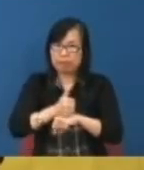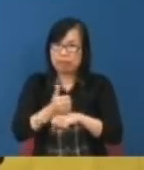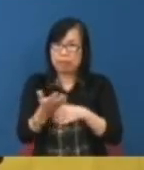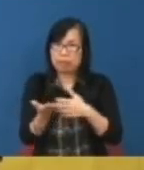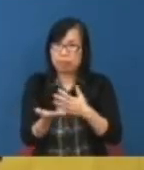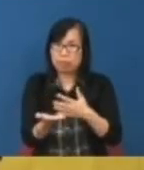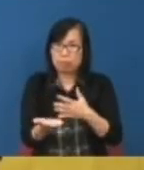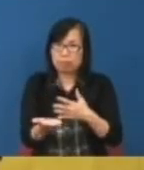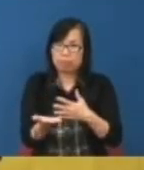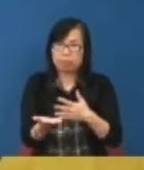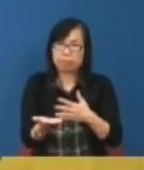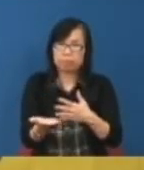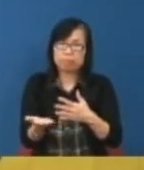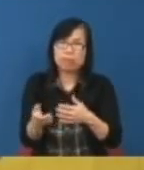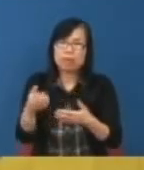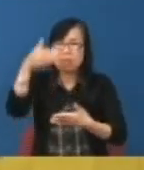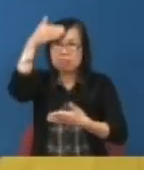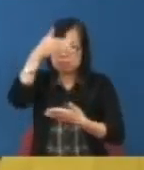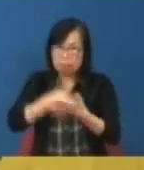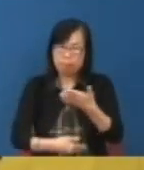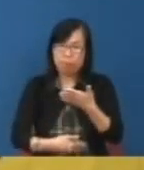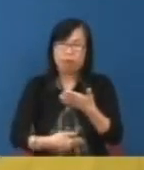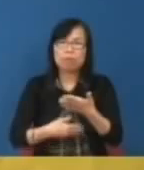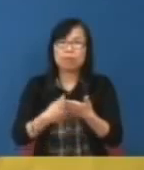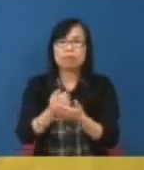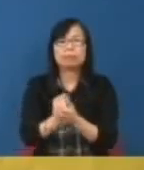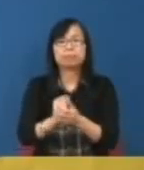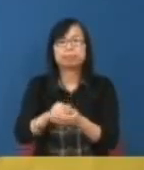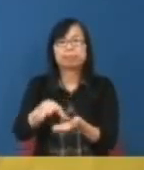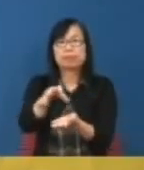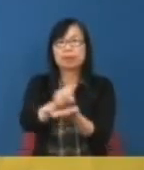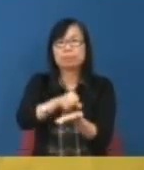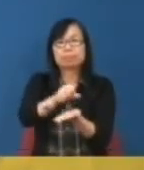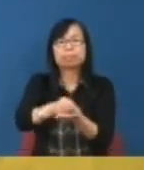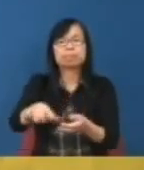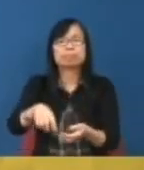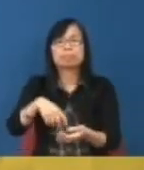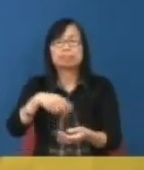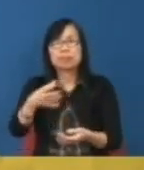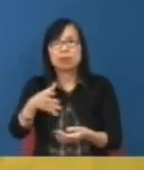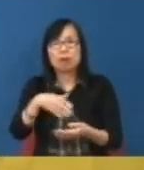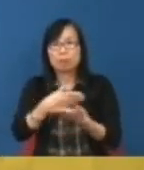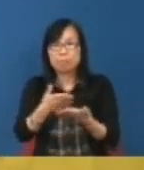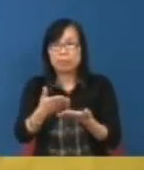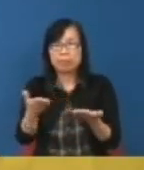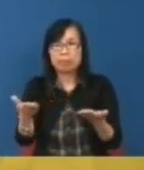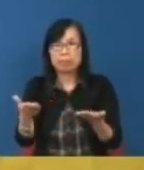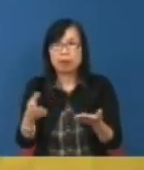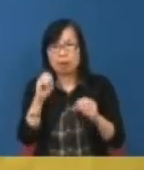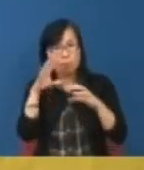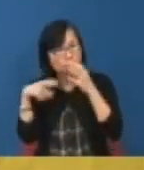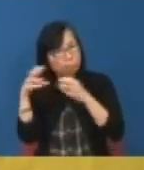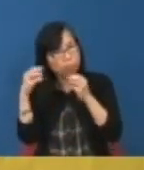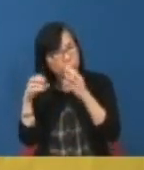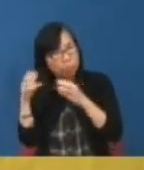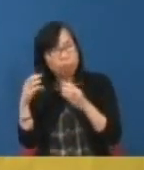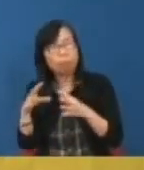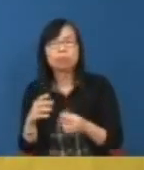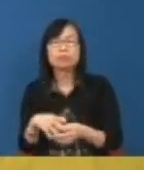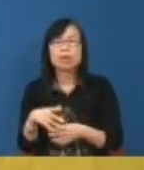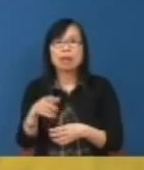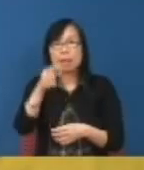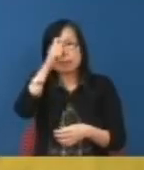係叫做即係削弱，甚至係腐蝕。咁呢一個都可以係作為大家無論係即係討論呢一個或者回顧呢一